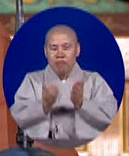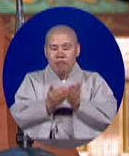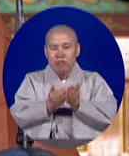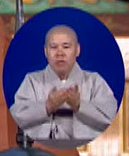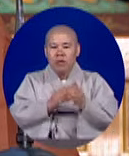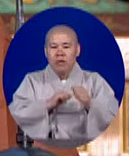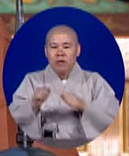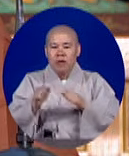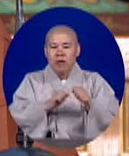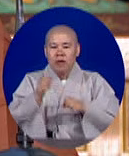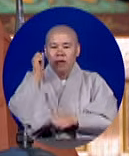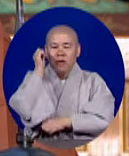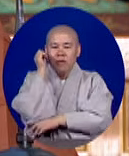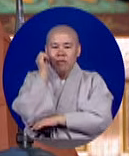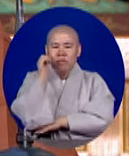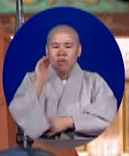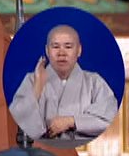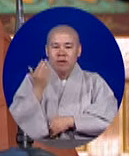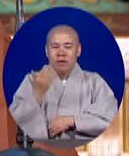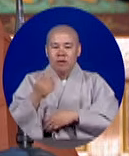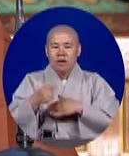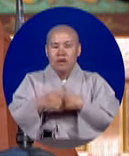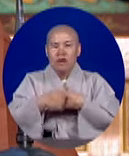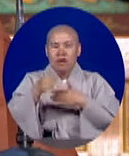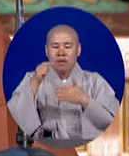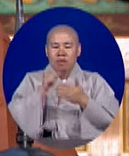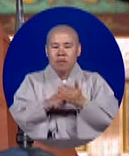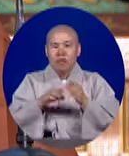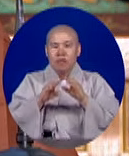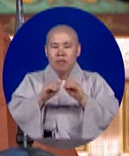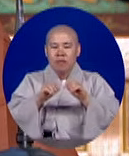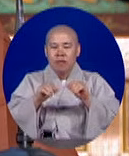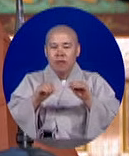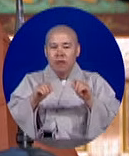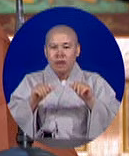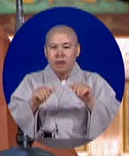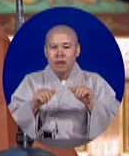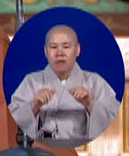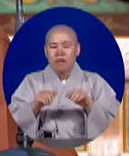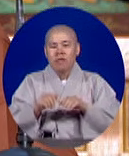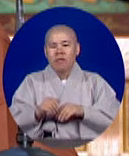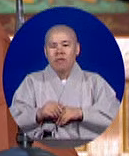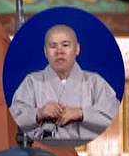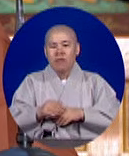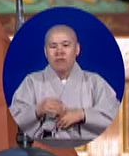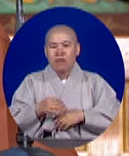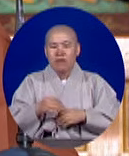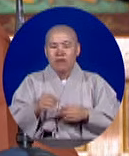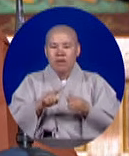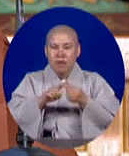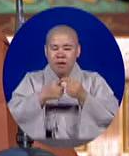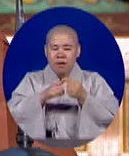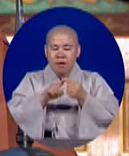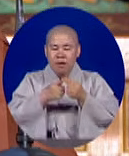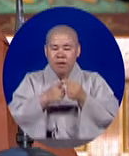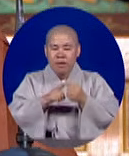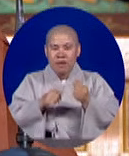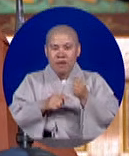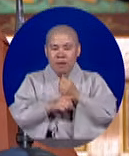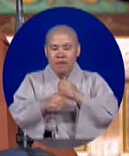때는 심지라고 그래요. 마음땅. 마음심자 땅지자. 이렇게 부르는 용어가 이제